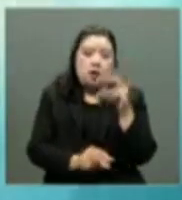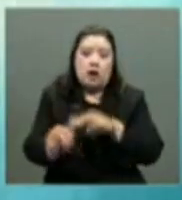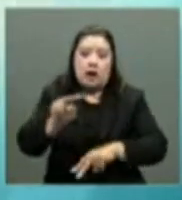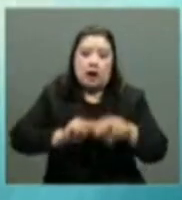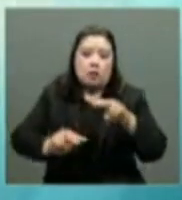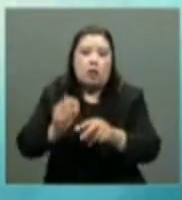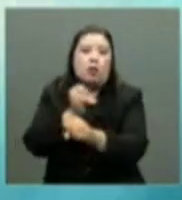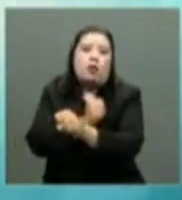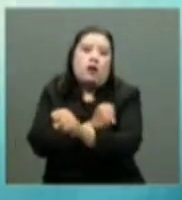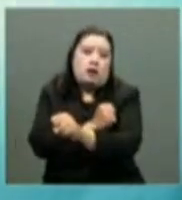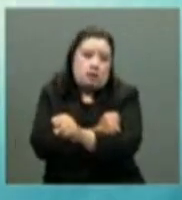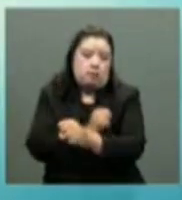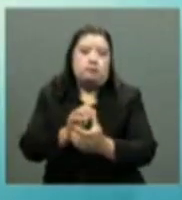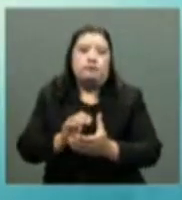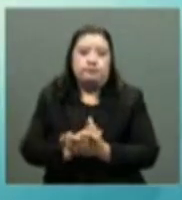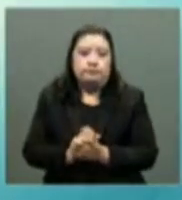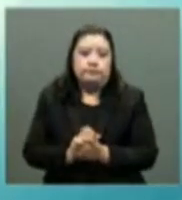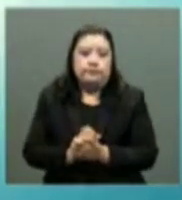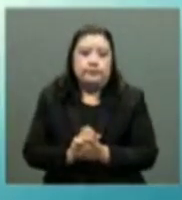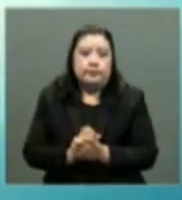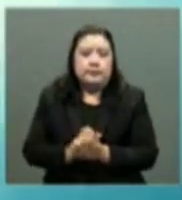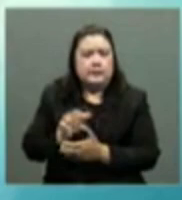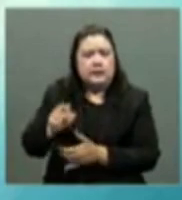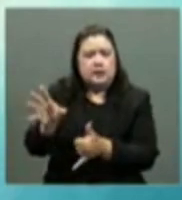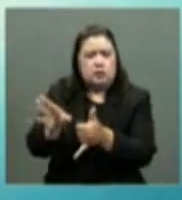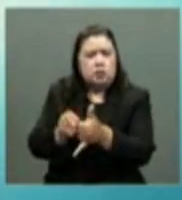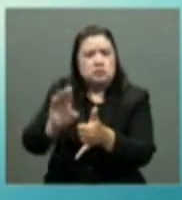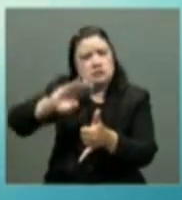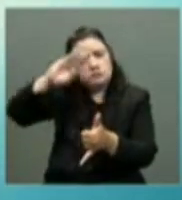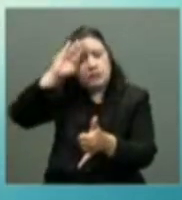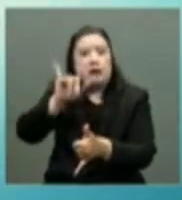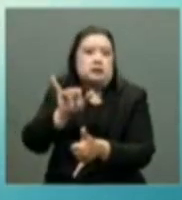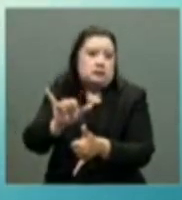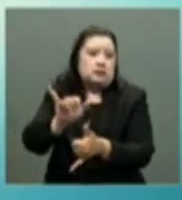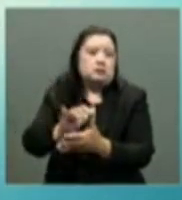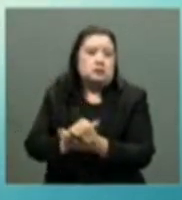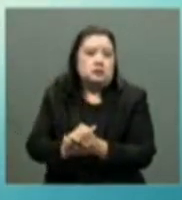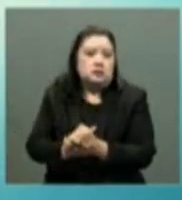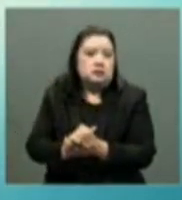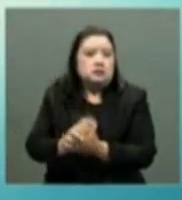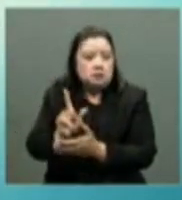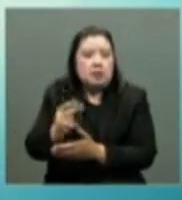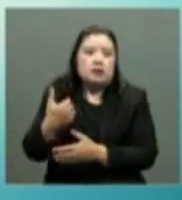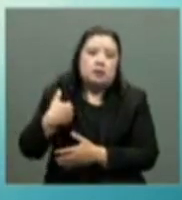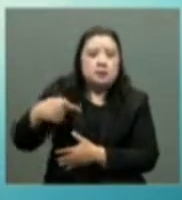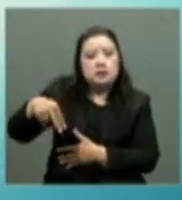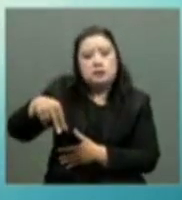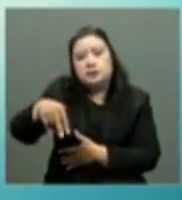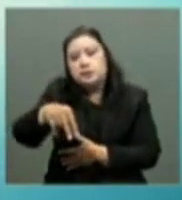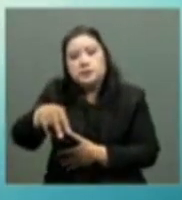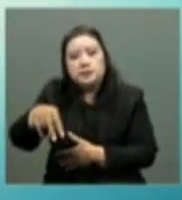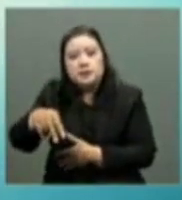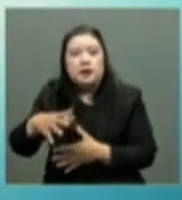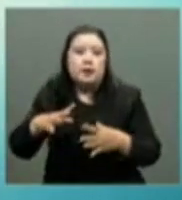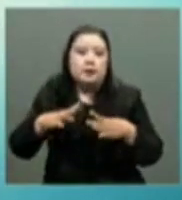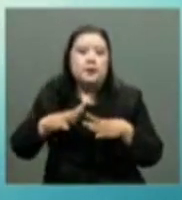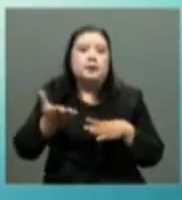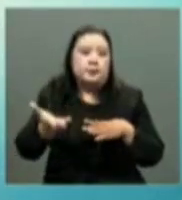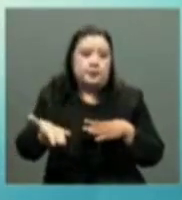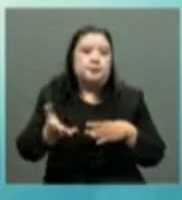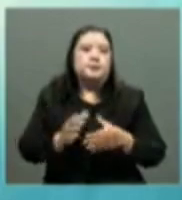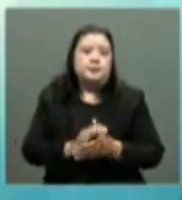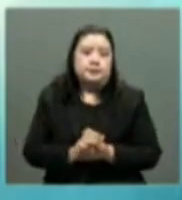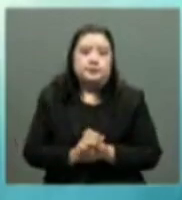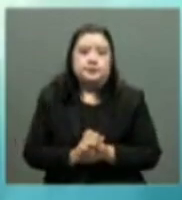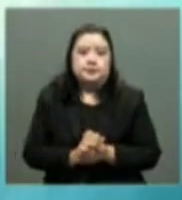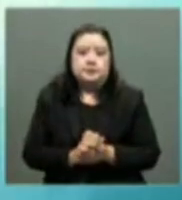างชาติเข้าใจว่าน่าจะยังไม่ป่วยนะฮะกลุ่มนี้ก็เลยสามารถที่จะออกมา อยู่ตรงนี้ได้